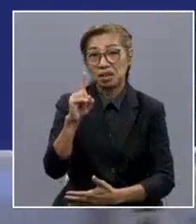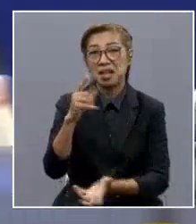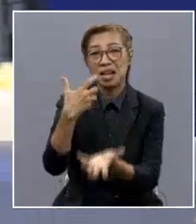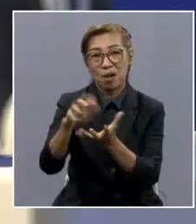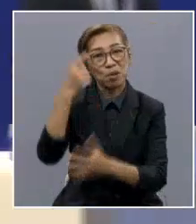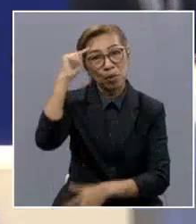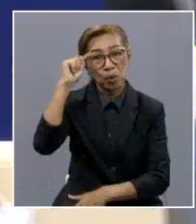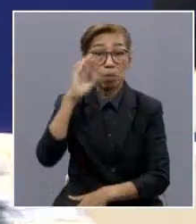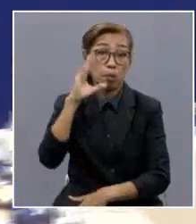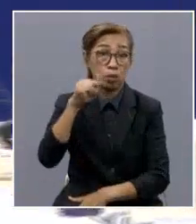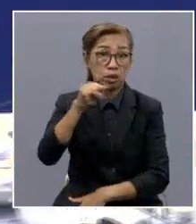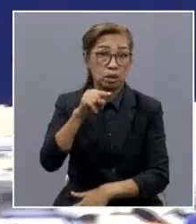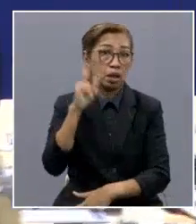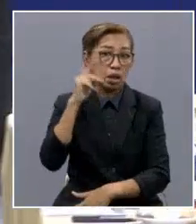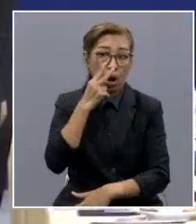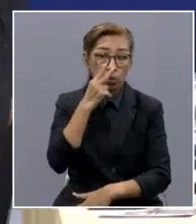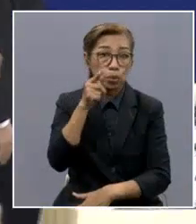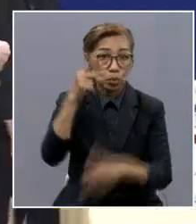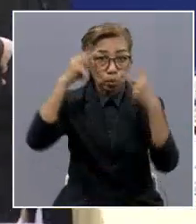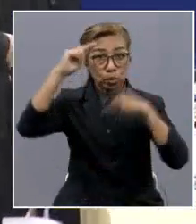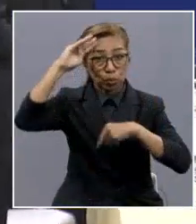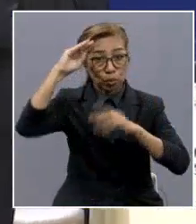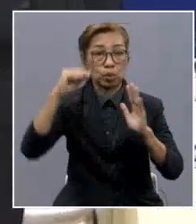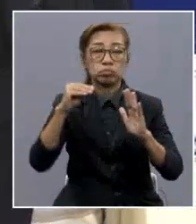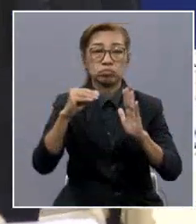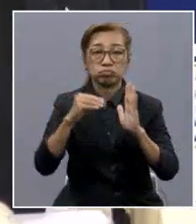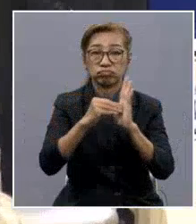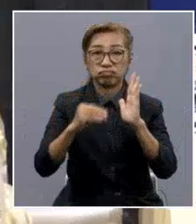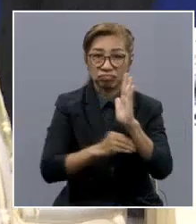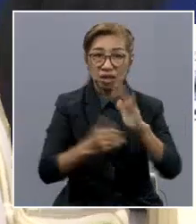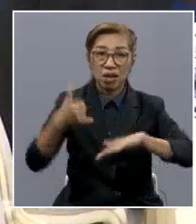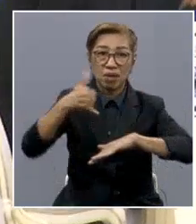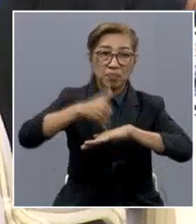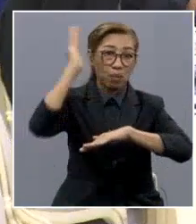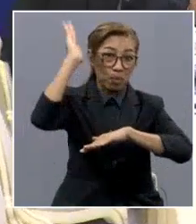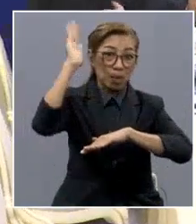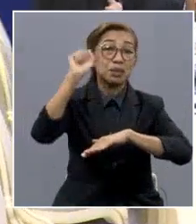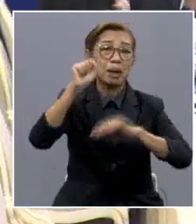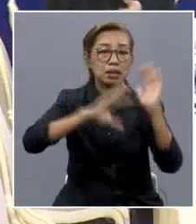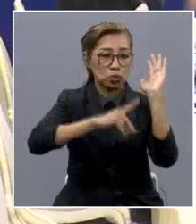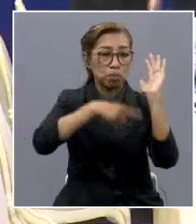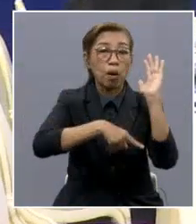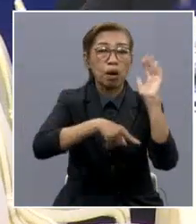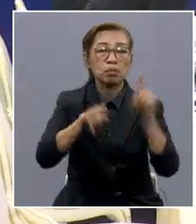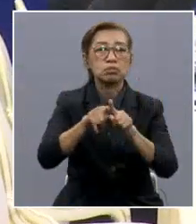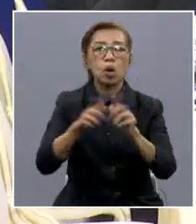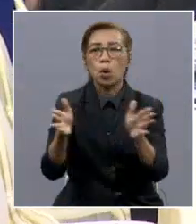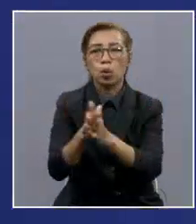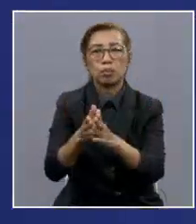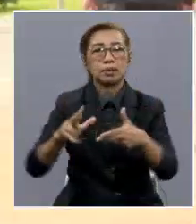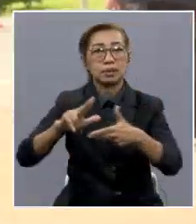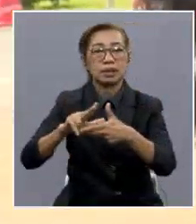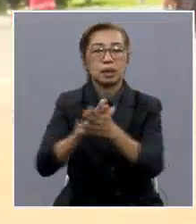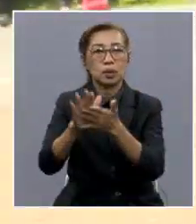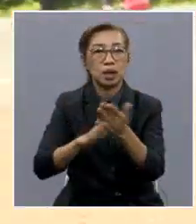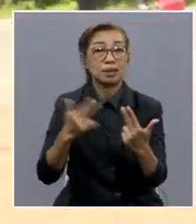นะครับเพราะว่าพรุ่งนี้เนี่ยจับตาการลงพื้นที่ปราศัยหาเสียงของพลเอกประยุทธ์นะครับที่ชุมพรในนามของรวมไทยสร้างชาตินะครับที่ล